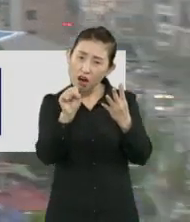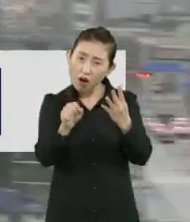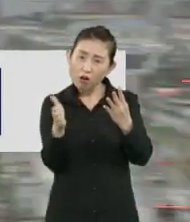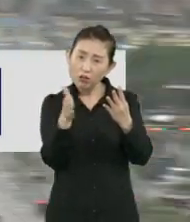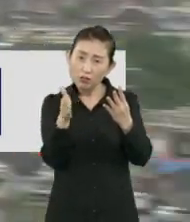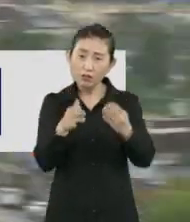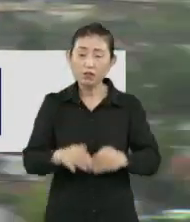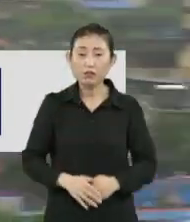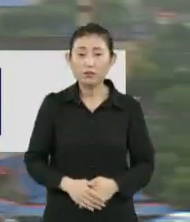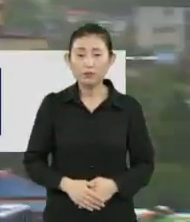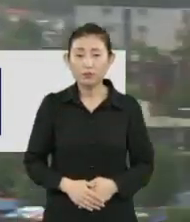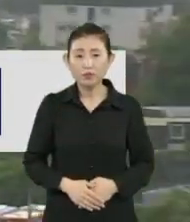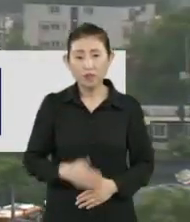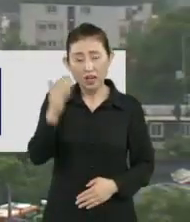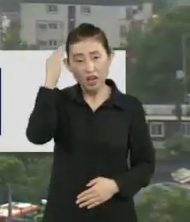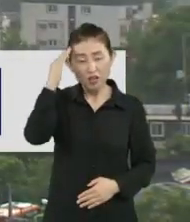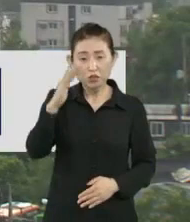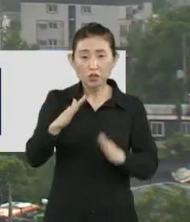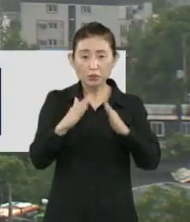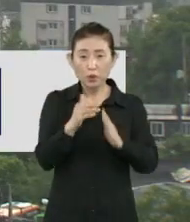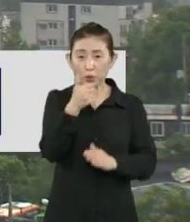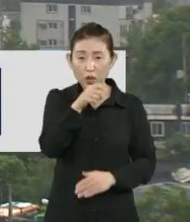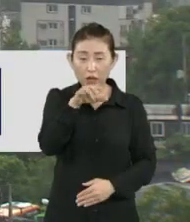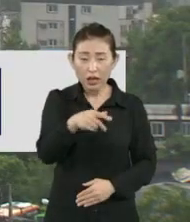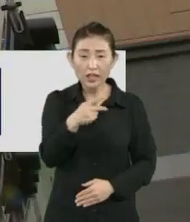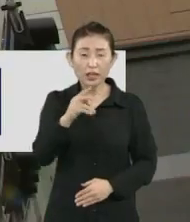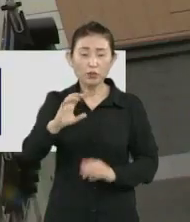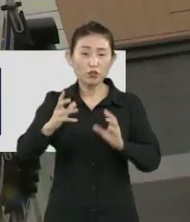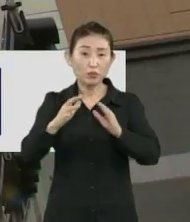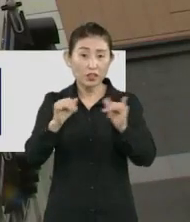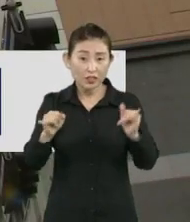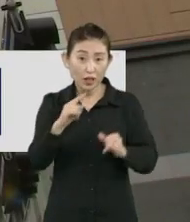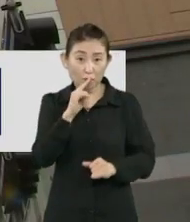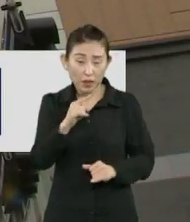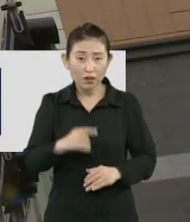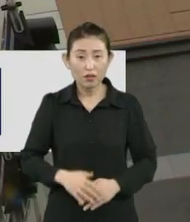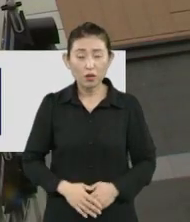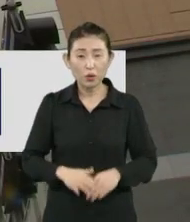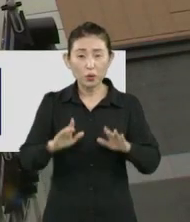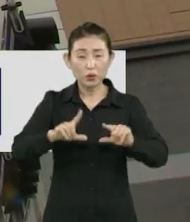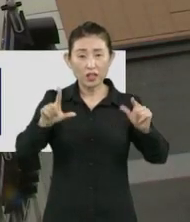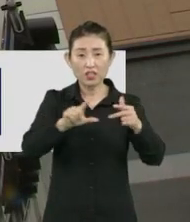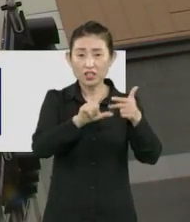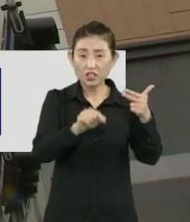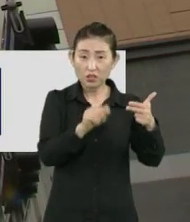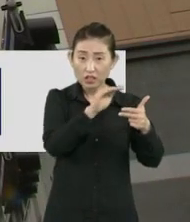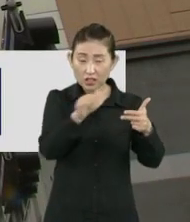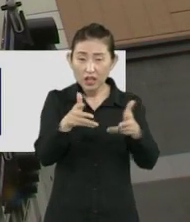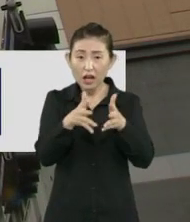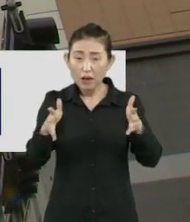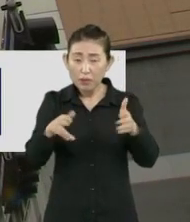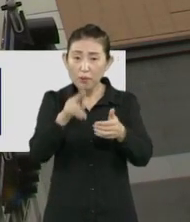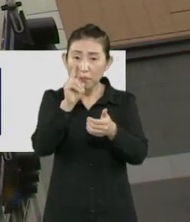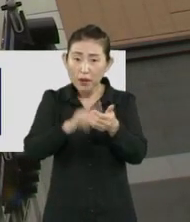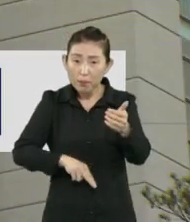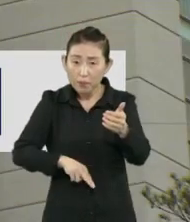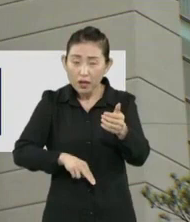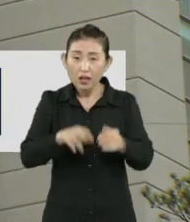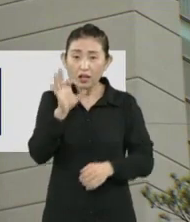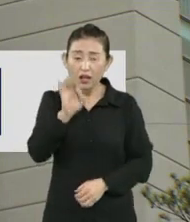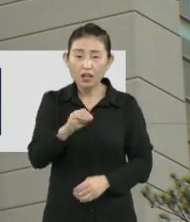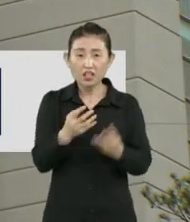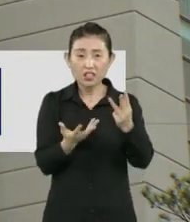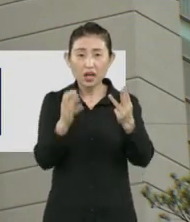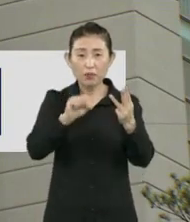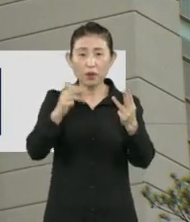에 근접하고 있습니다 한국 부동산 원과 kb 국민은행 에 따르면 올해 7월 기준 대전의 아파트 평균 매매가격은